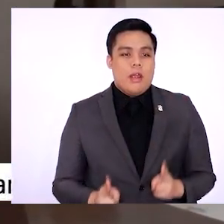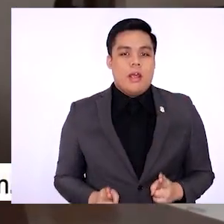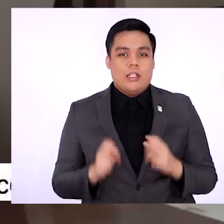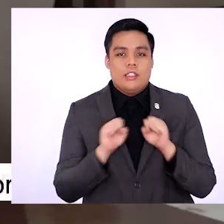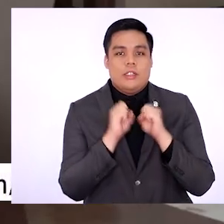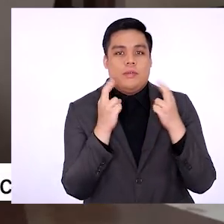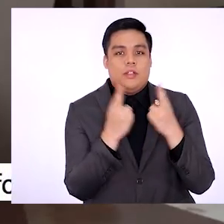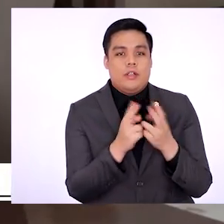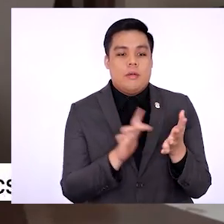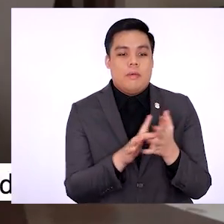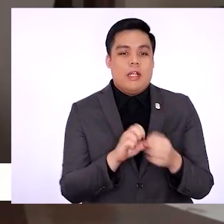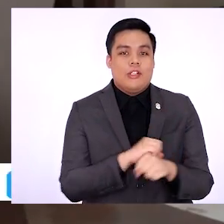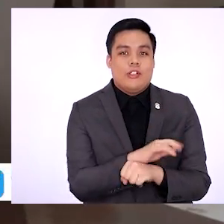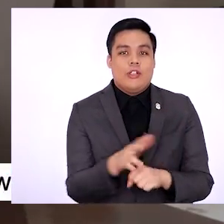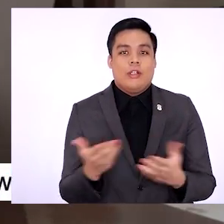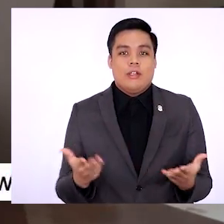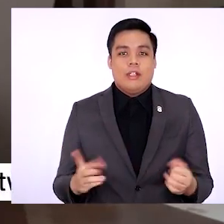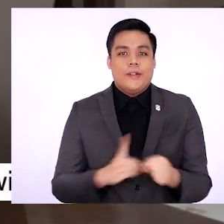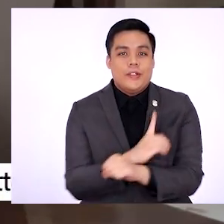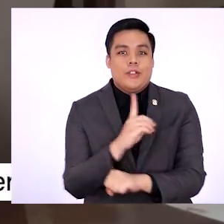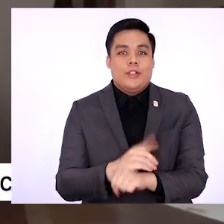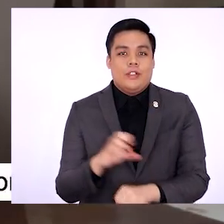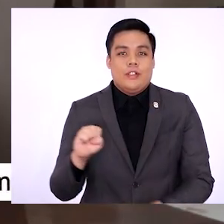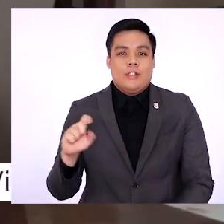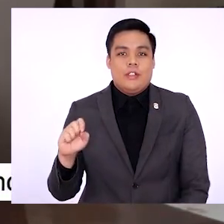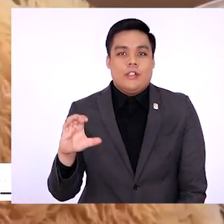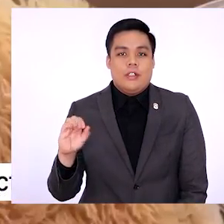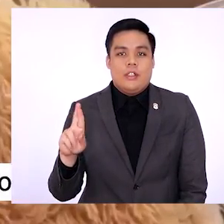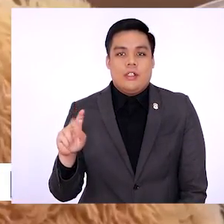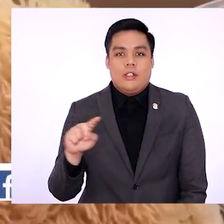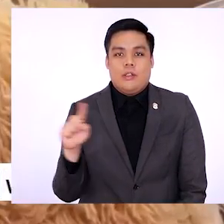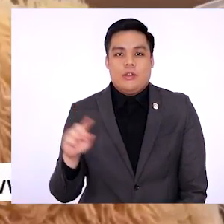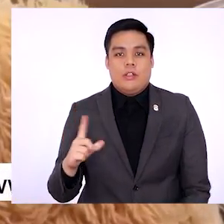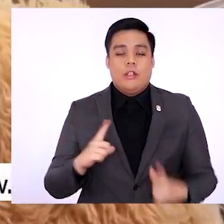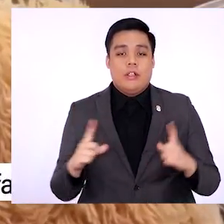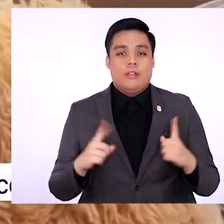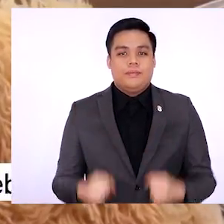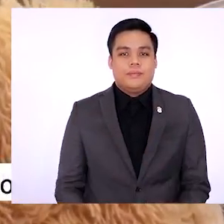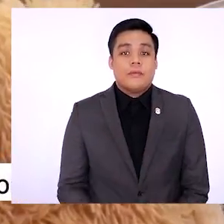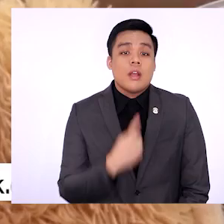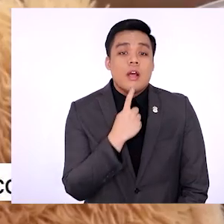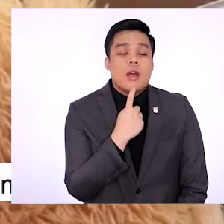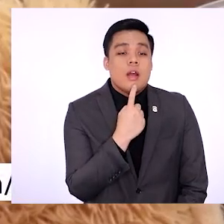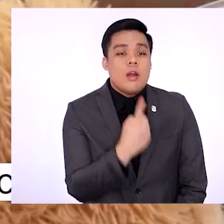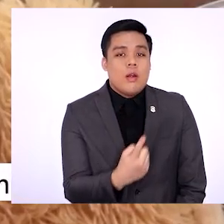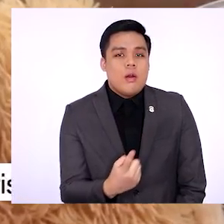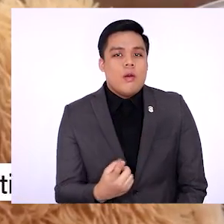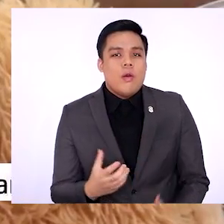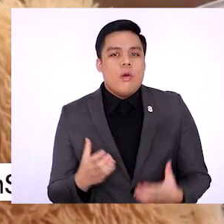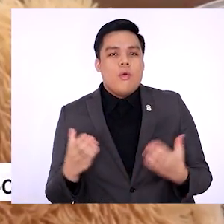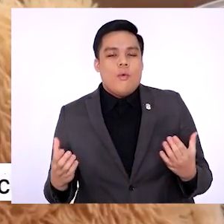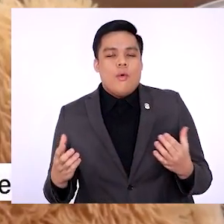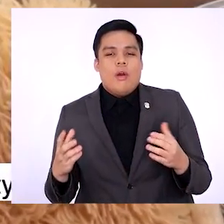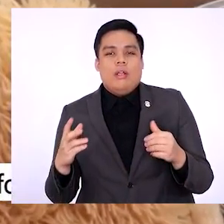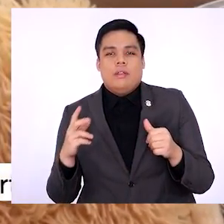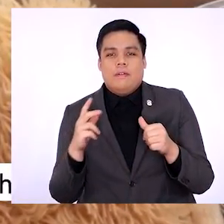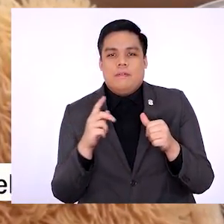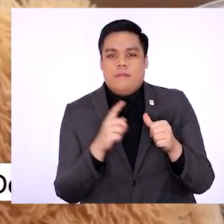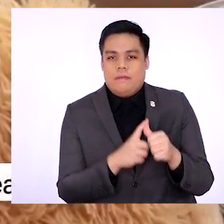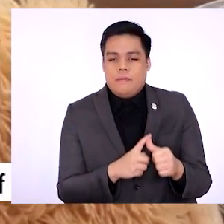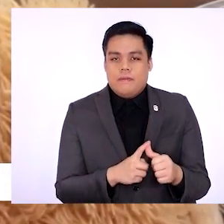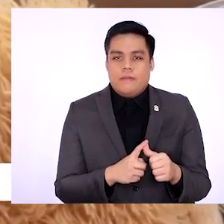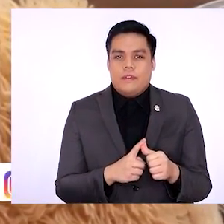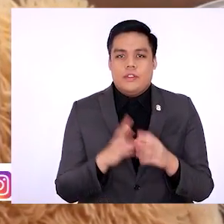and consultation dito sa distrito ng Santa Cruz, Laguna. Natalakay ko kung anong pangunahing lunas doon sa